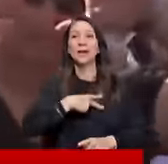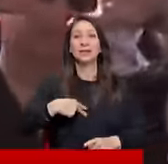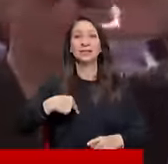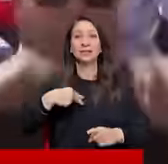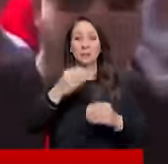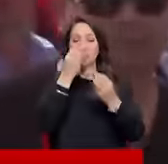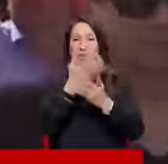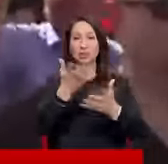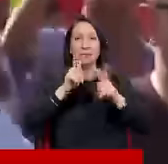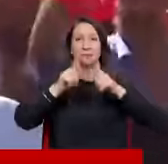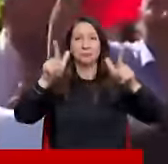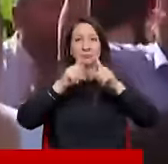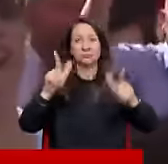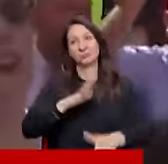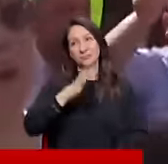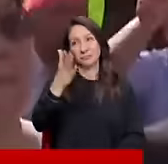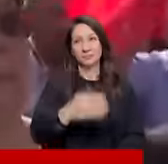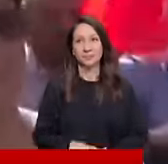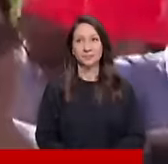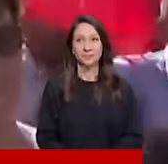Belediyesi'nin bahçesinde yankılanıyor.